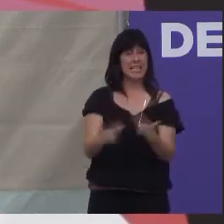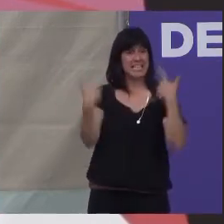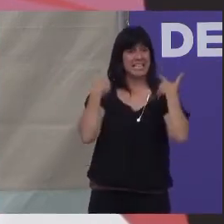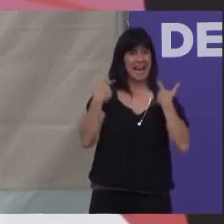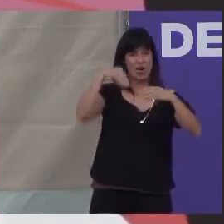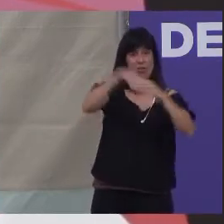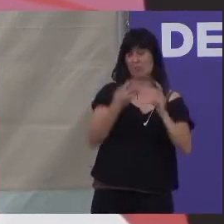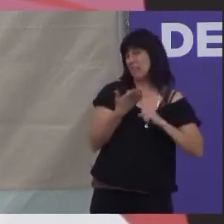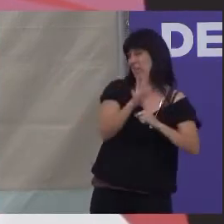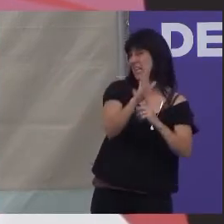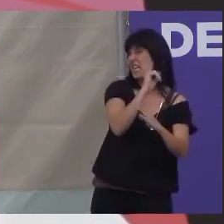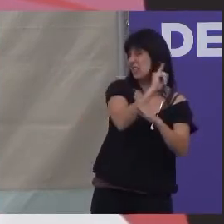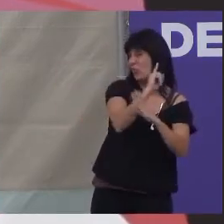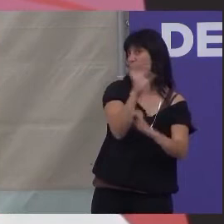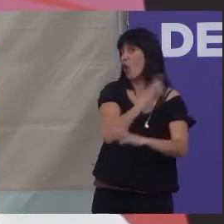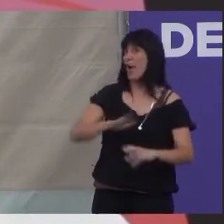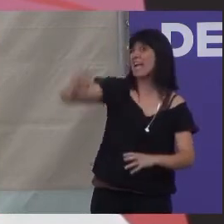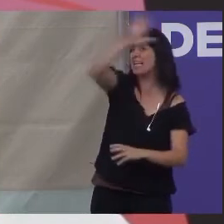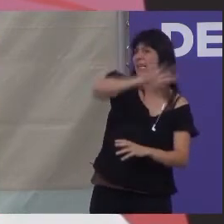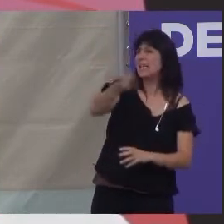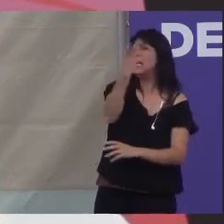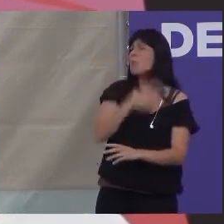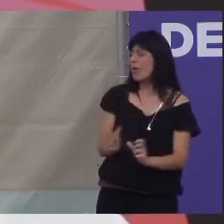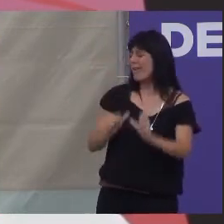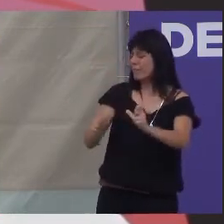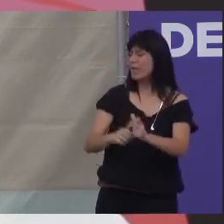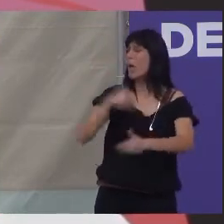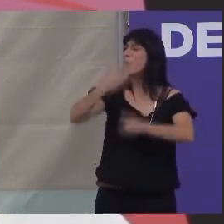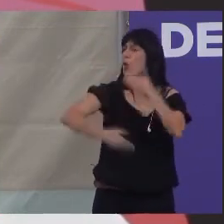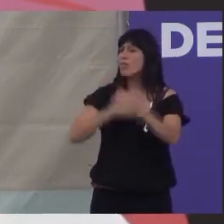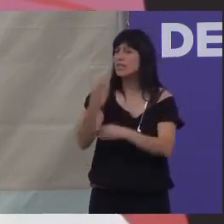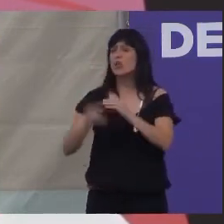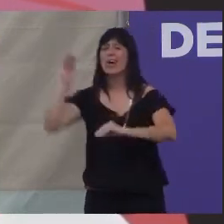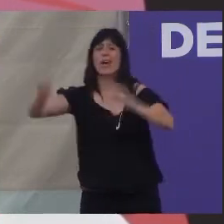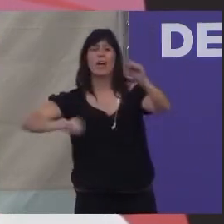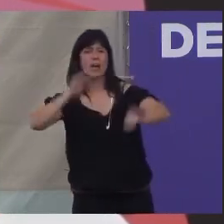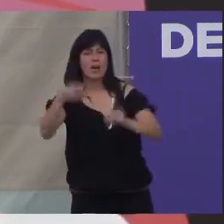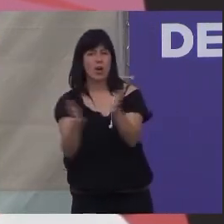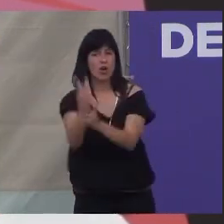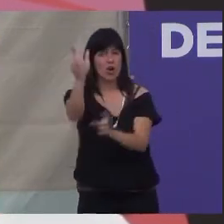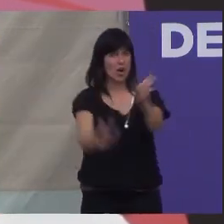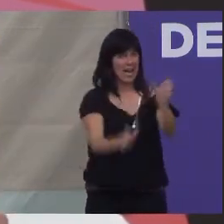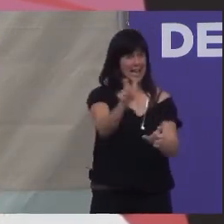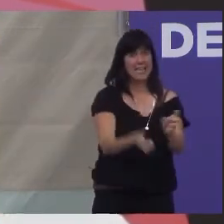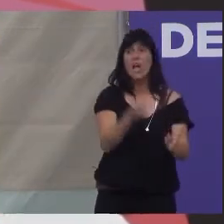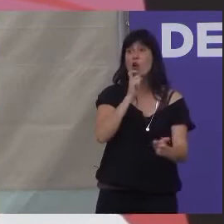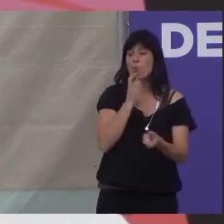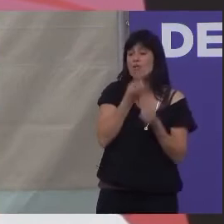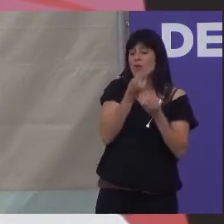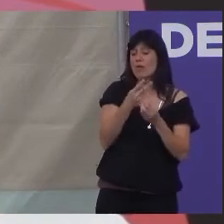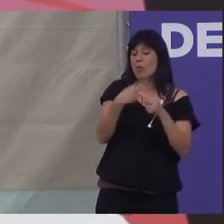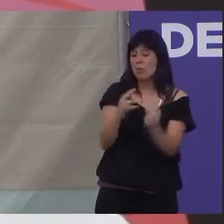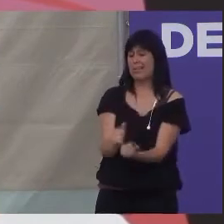els nostres representants estatals puguen obrir processos deliberatius amb la gent, ficant a l'abast informació